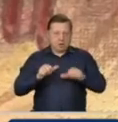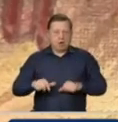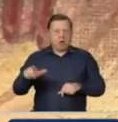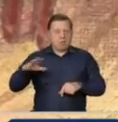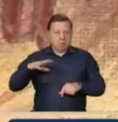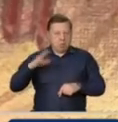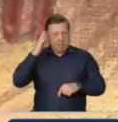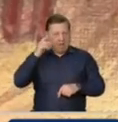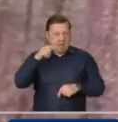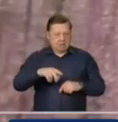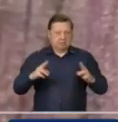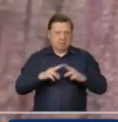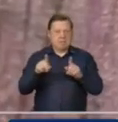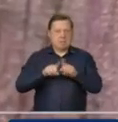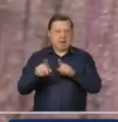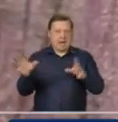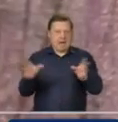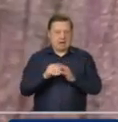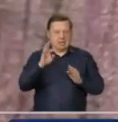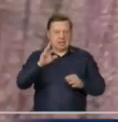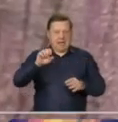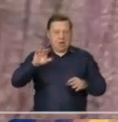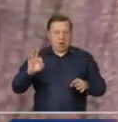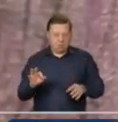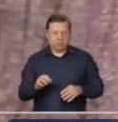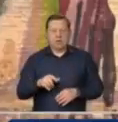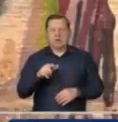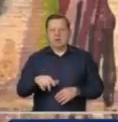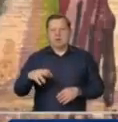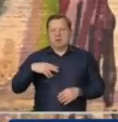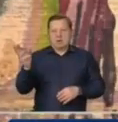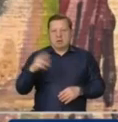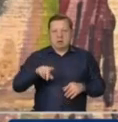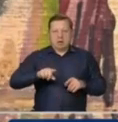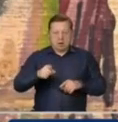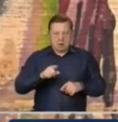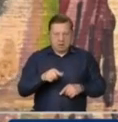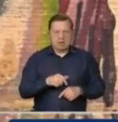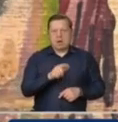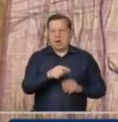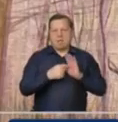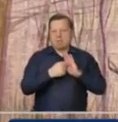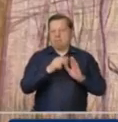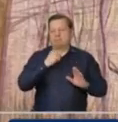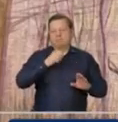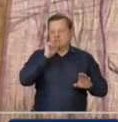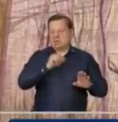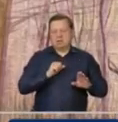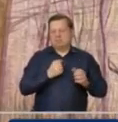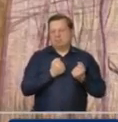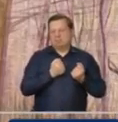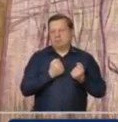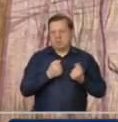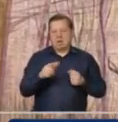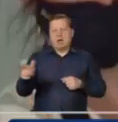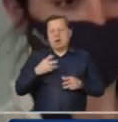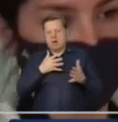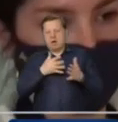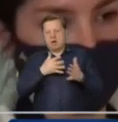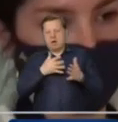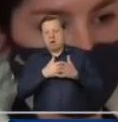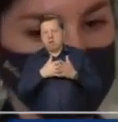stolicy Francji razem ze swym bratem Theo. Obraz przez ponad wiek był w rękach francuskiej rodziny, która nie pokazywała go publicznie. Dom aukcyjny oszacował, że wartość